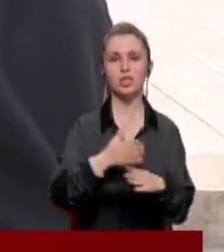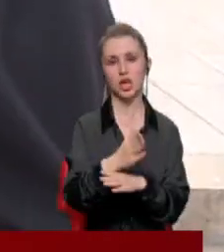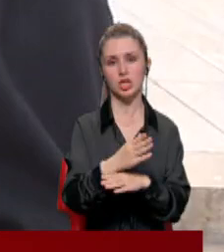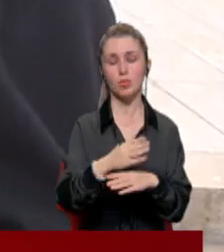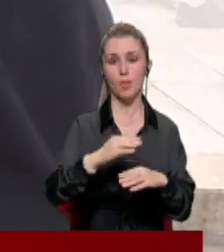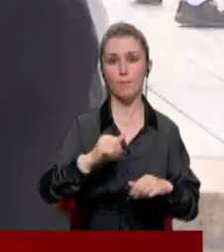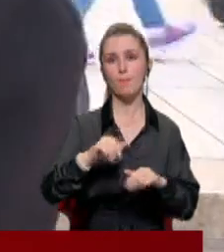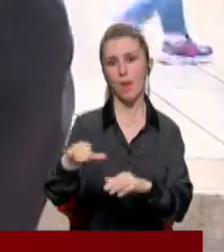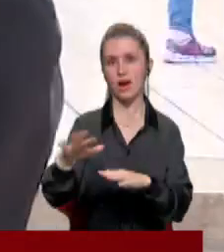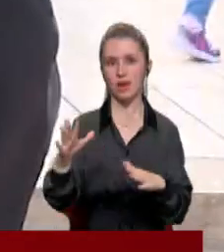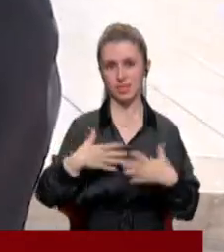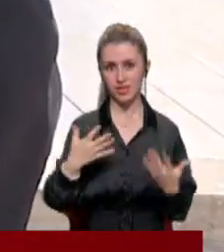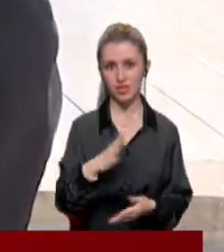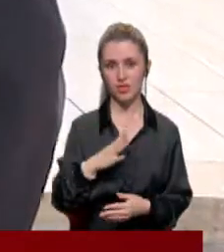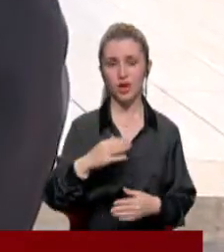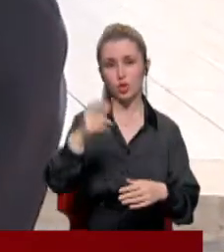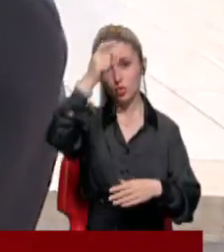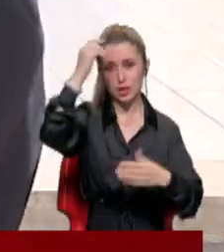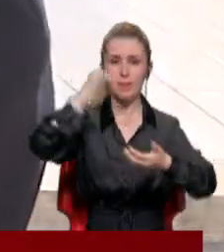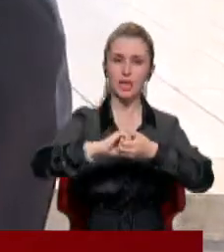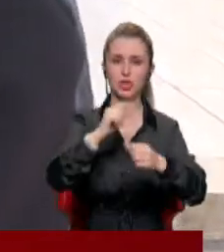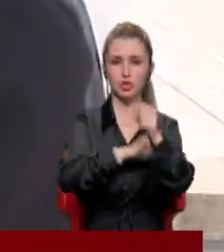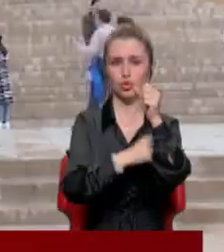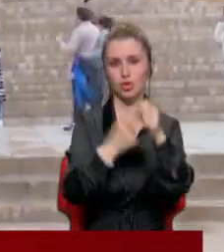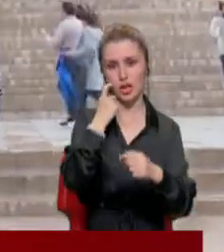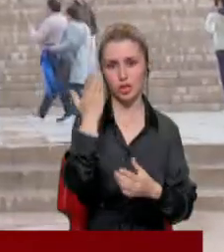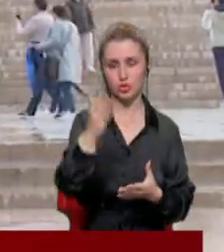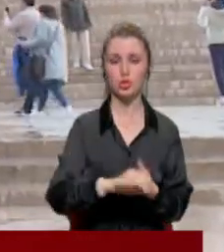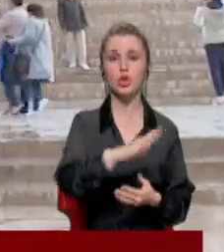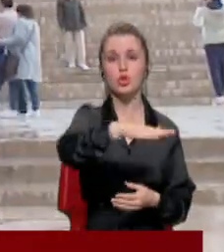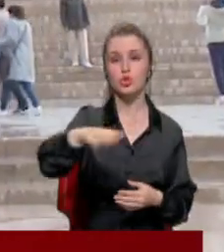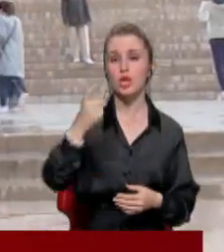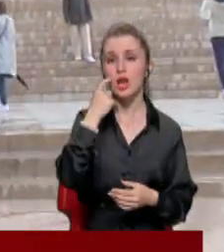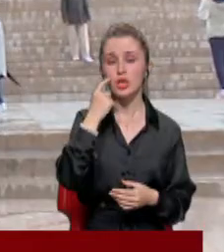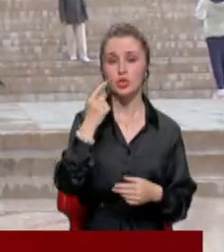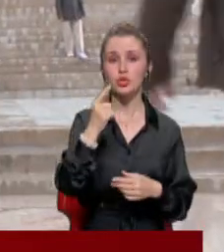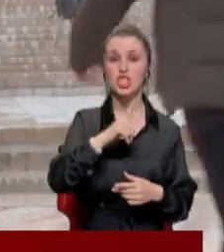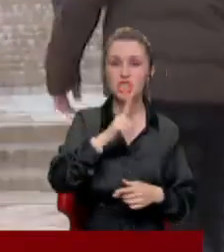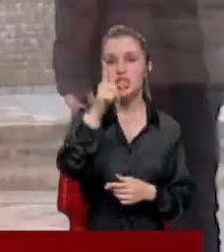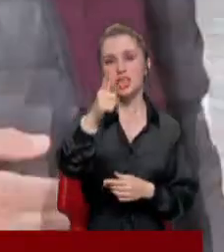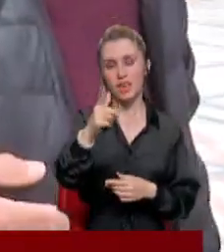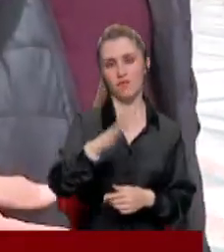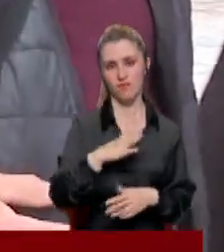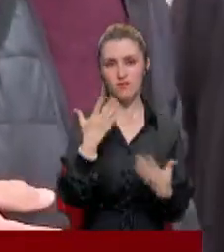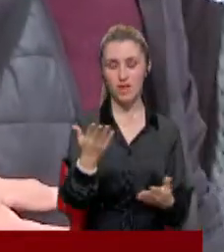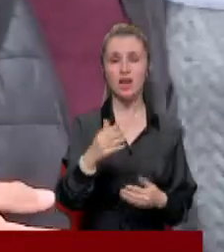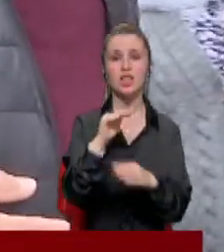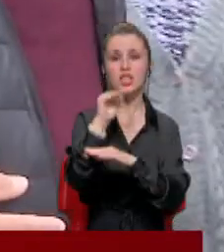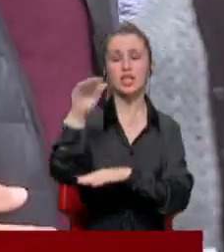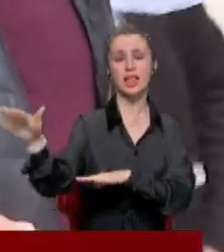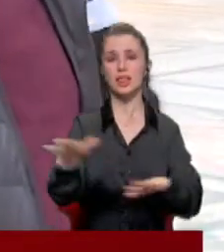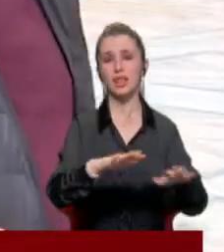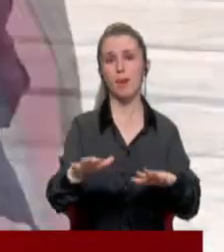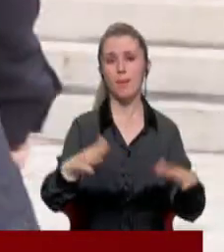bayram coşkusu var. İşte Türkiye'nin birleştirici gücü Mustafa Kemal Atatürk. Çocuklar atasına dillerinde şiirlerle koşarken yaşadıkları